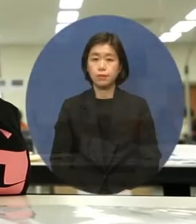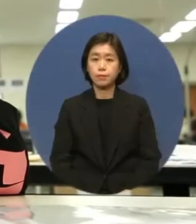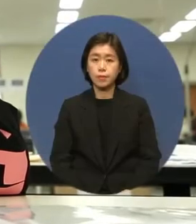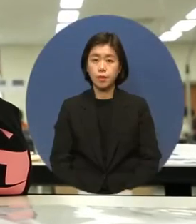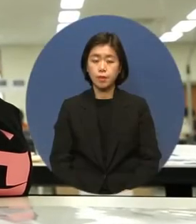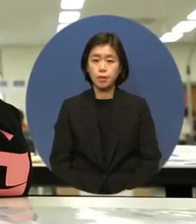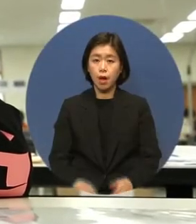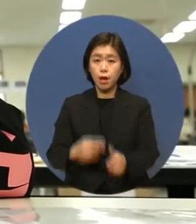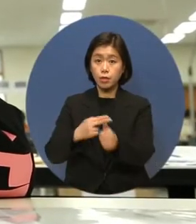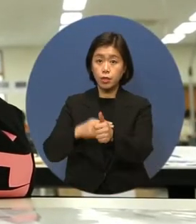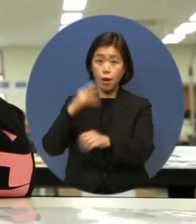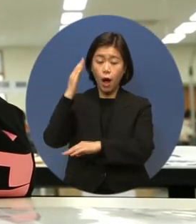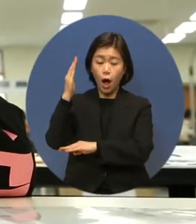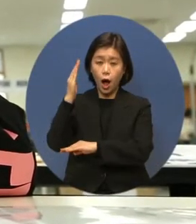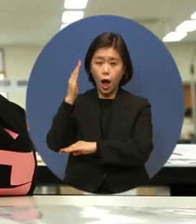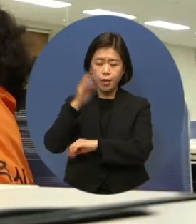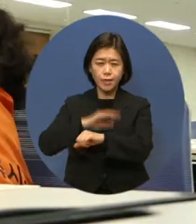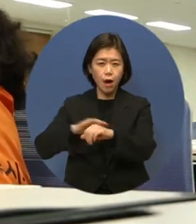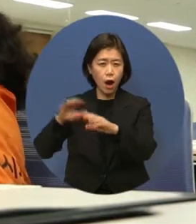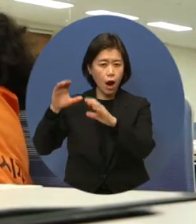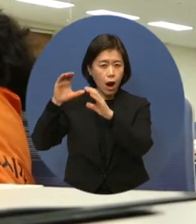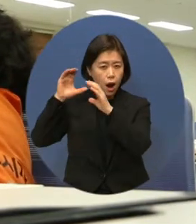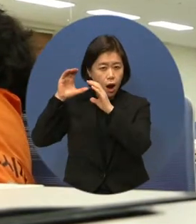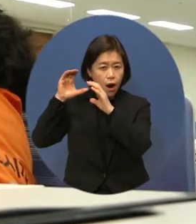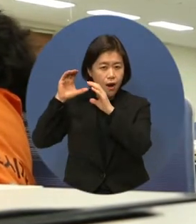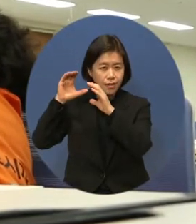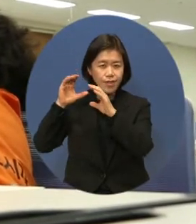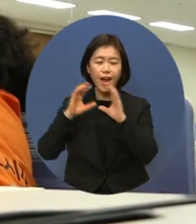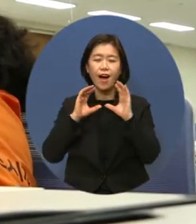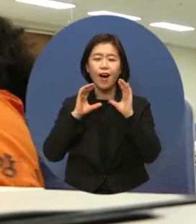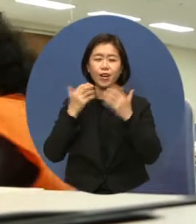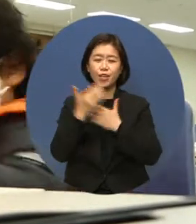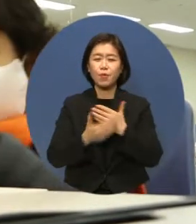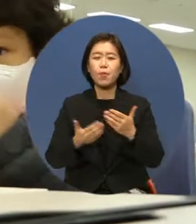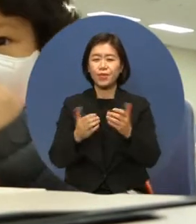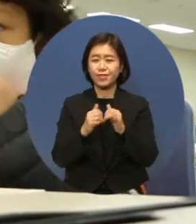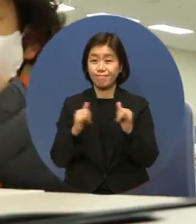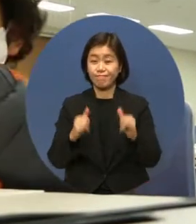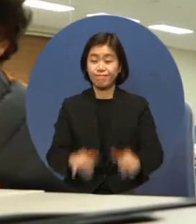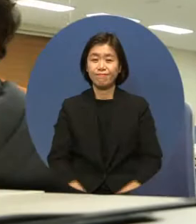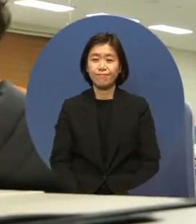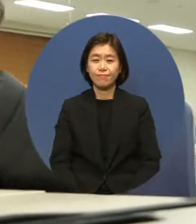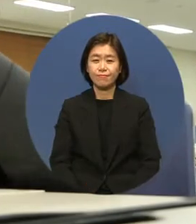놓칠세라 선생님의 말을 귀담아 듣는 어린이 봉사자.